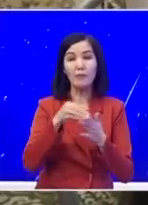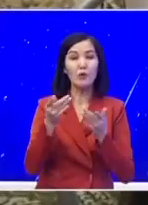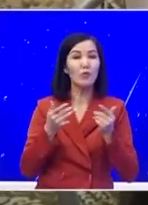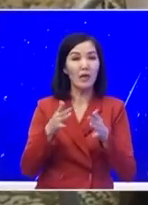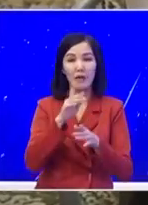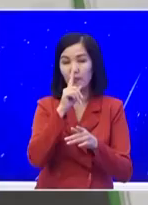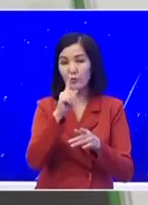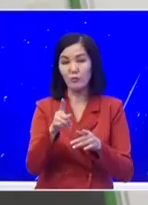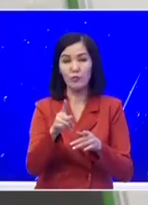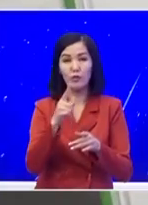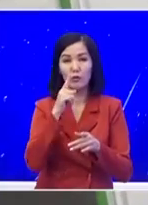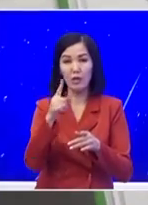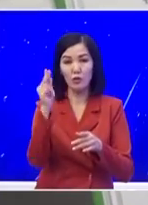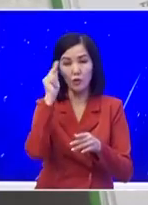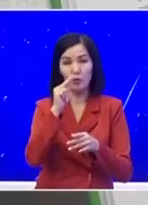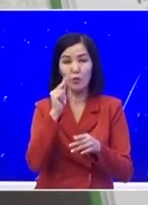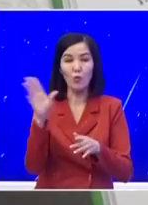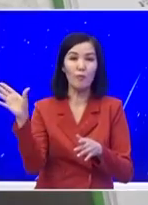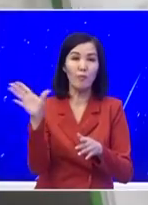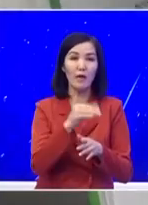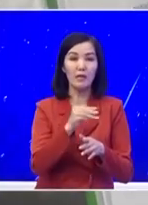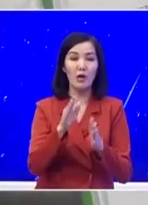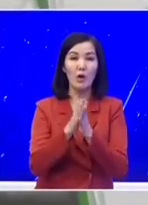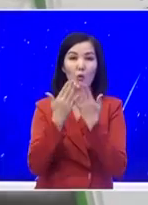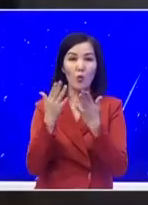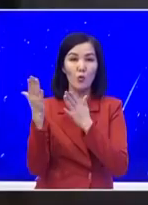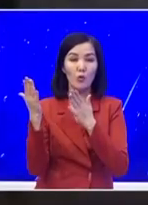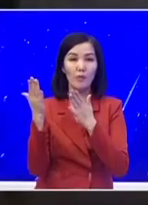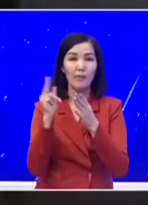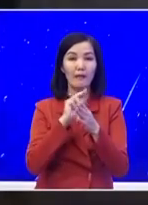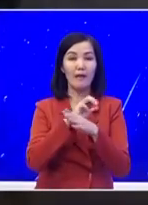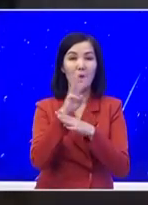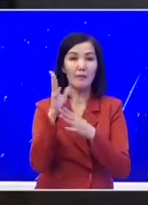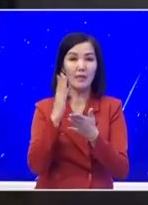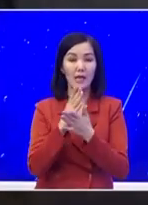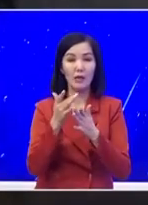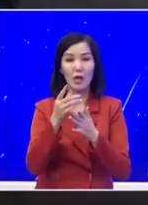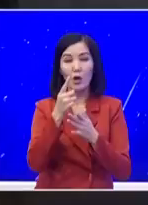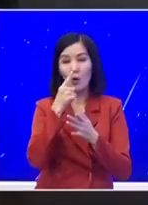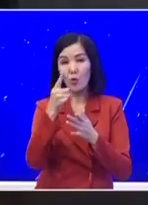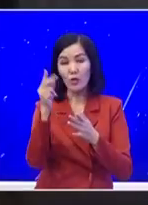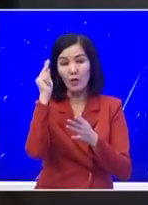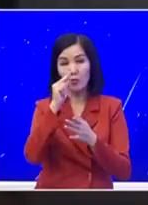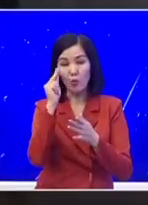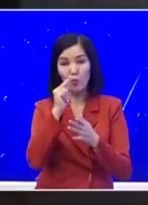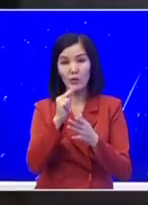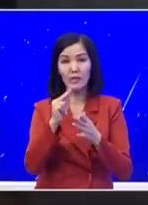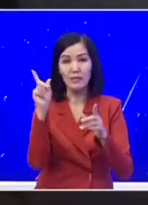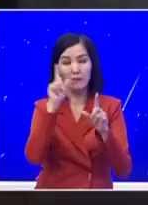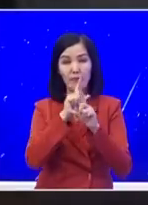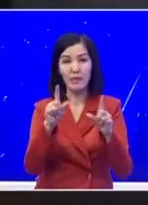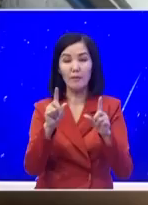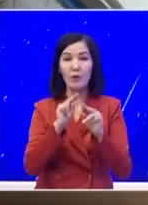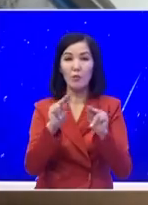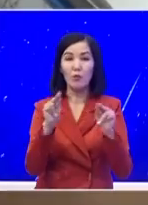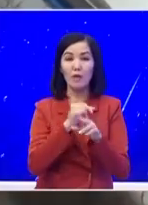оқуға қарамастан оқушылардың барлығы оқулықпен қамтылады, дейді министрлік. Онлайн оқу кезінде білім мекемелері мұғалімдерді